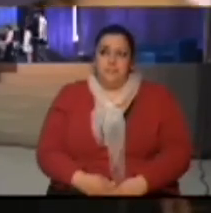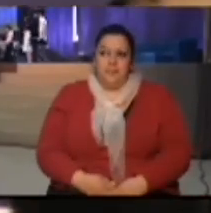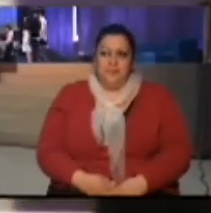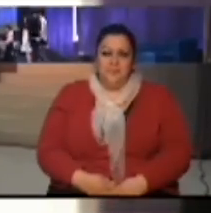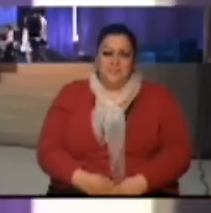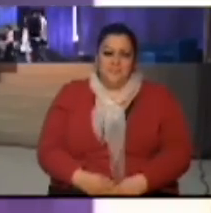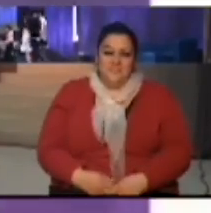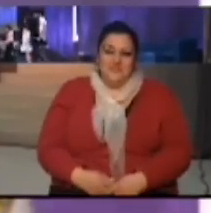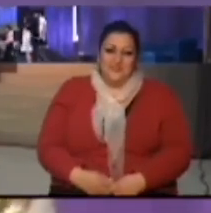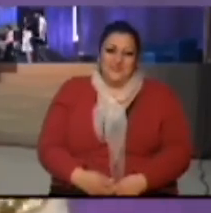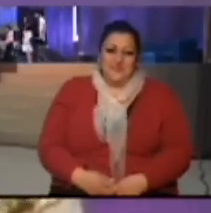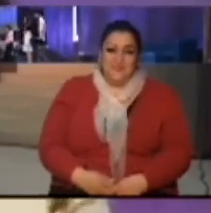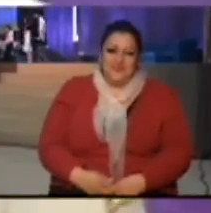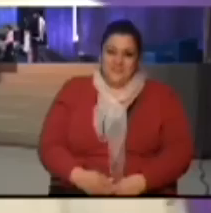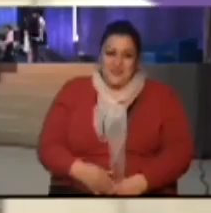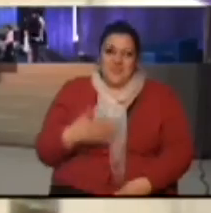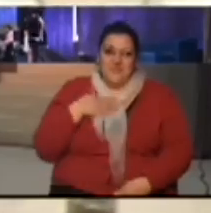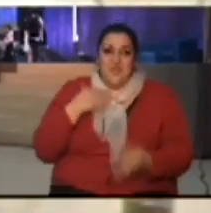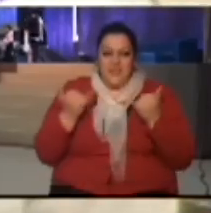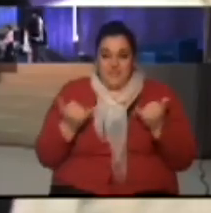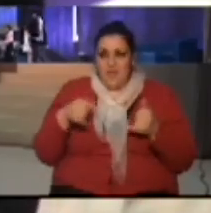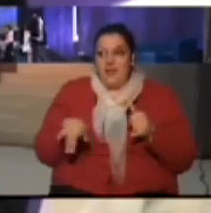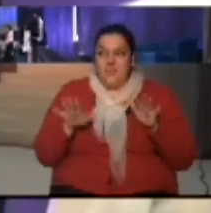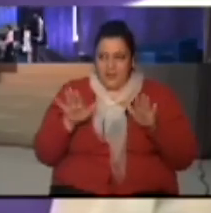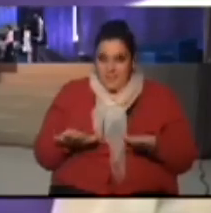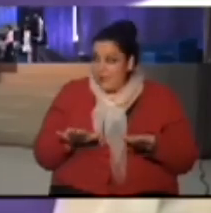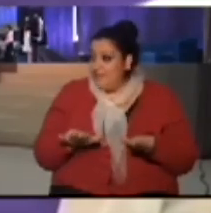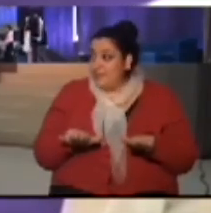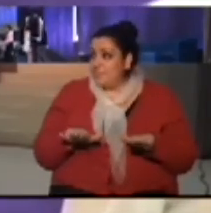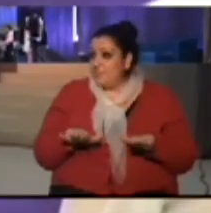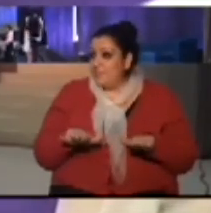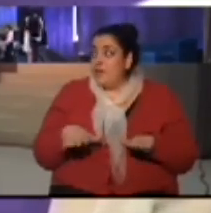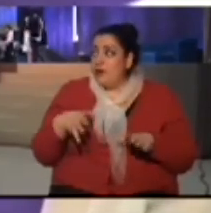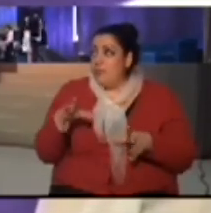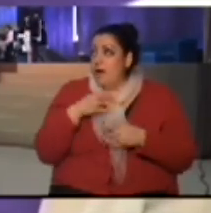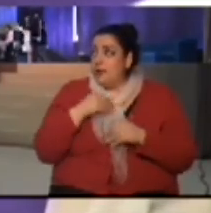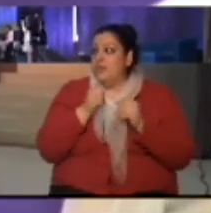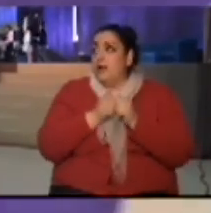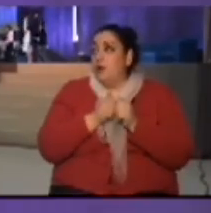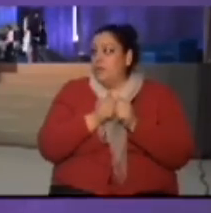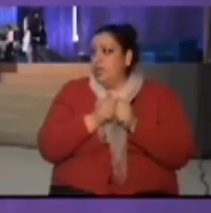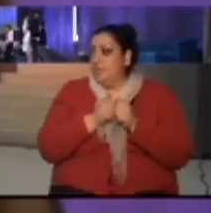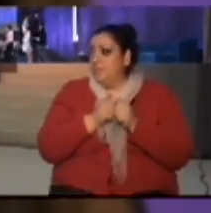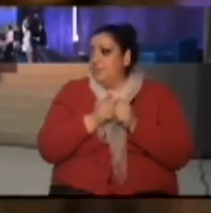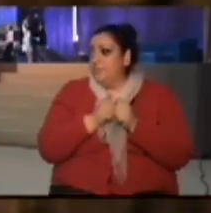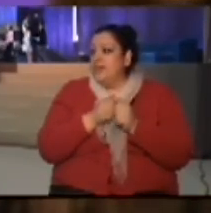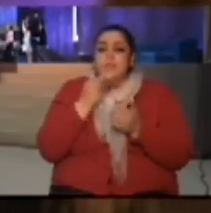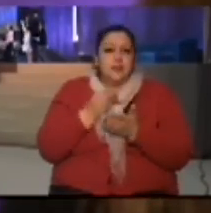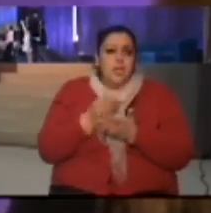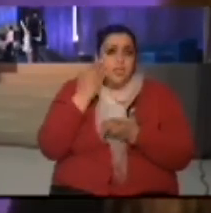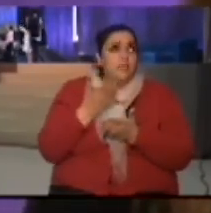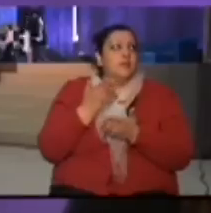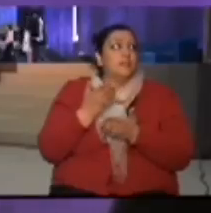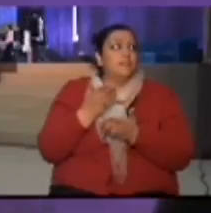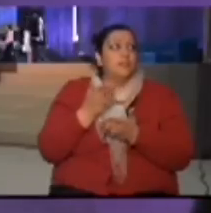Փառք Աստծո, մենք այսօր այստեղ ենք, ու մենք կաղոթենք բոլորս միասին։ Թանկագիններ, աղջիկս